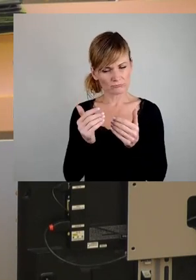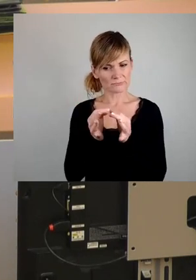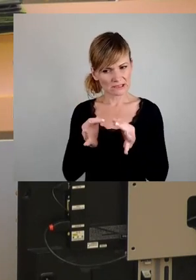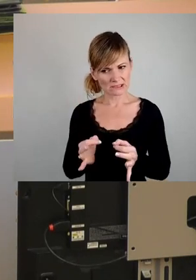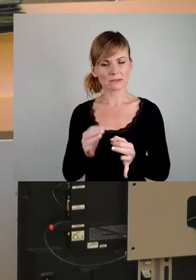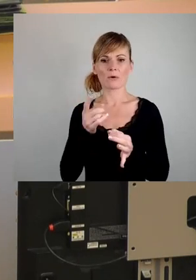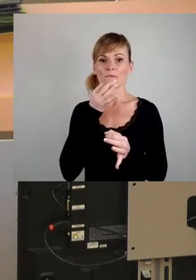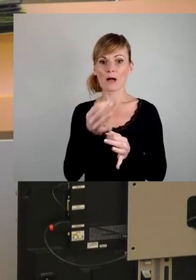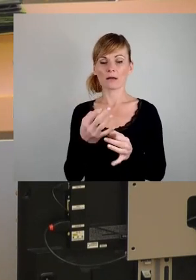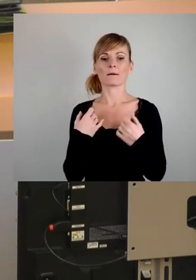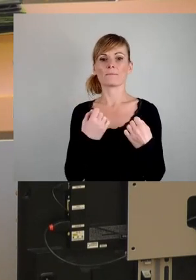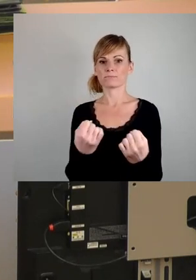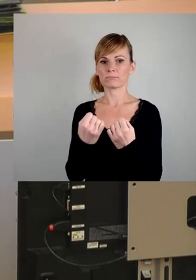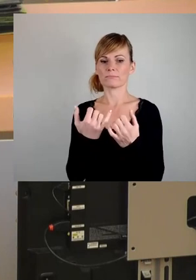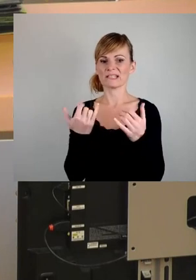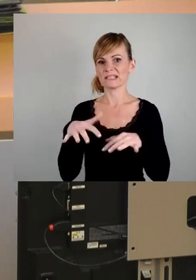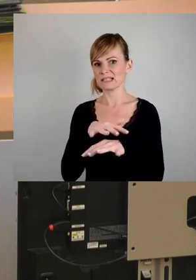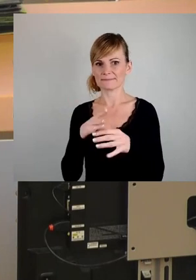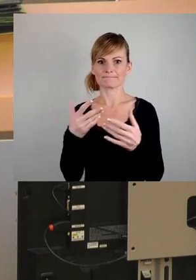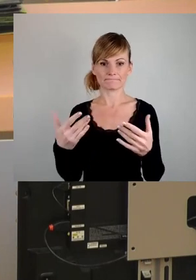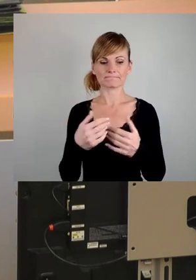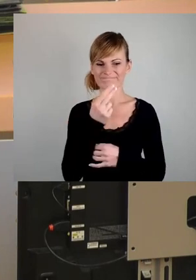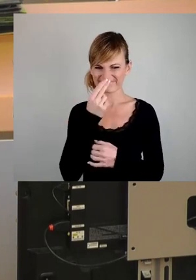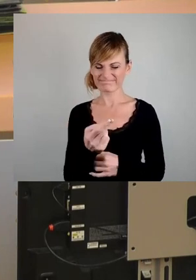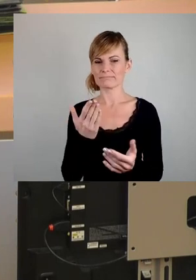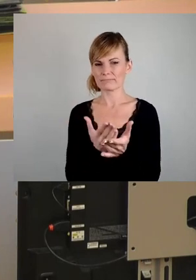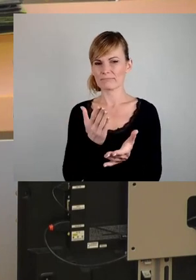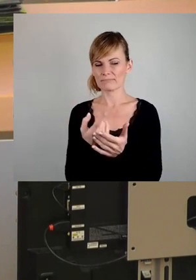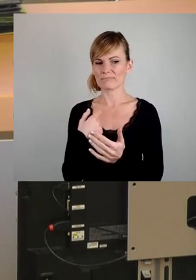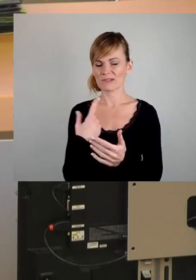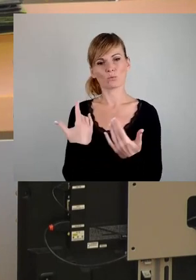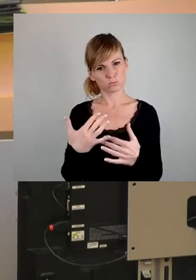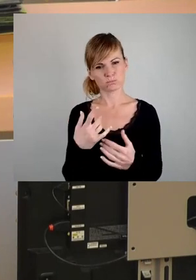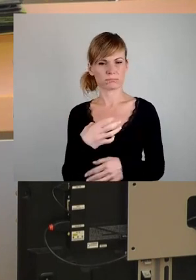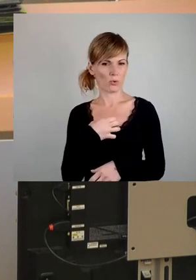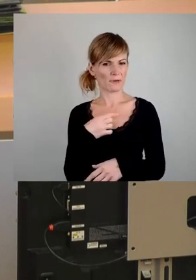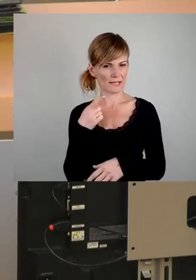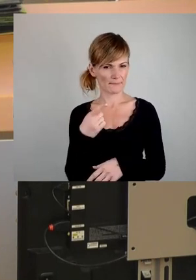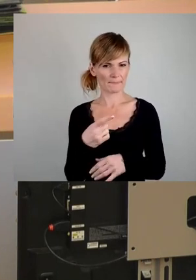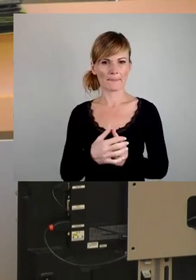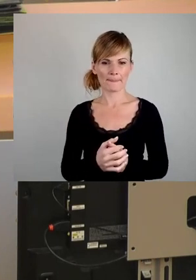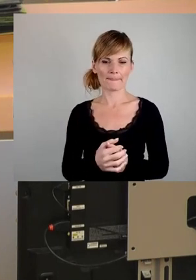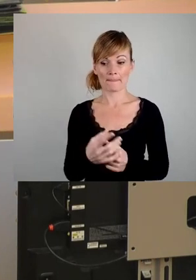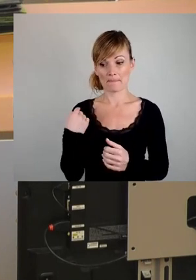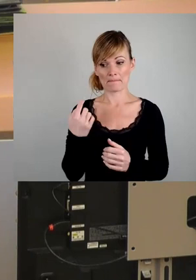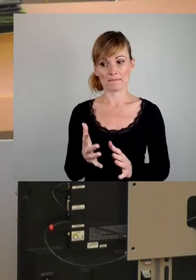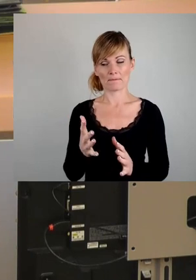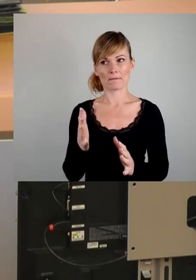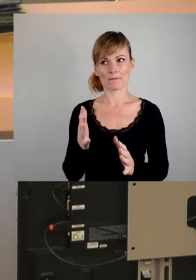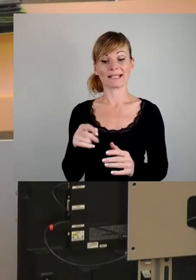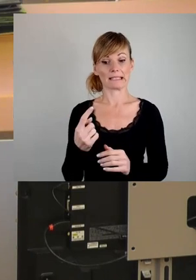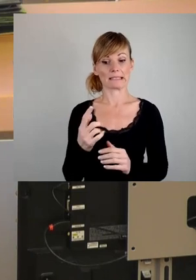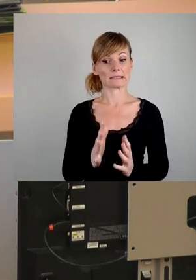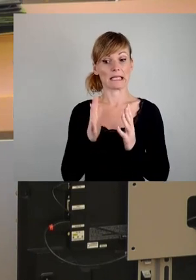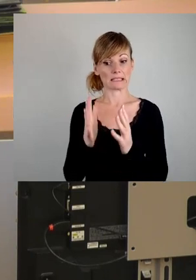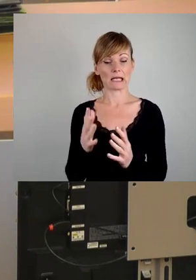Kollege Deppe hat auch schon darauf hingewiesen, da sehe ich ehrlich gesagt noch einen großen Knackpunkt. Ich glaube, da haben wir in den nächsten zehn Jahren noch einiges